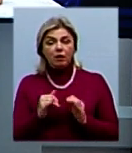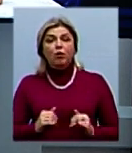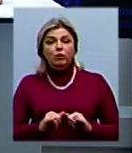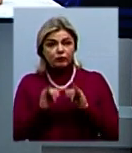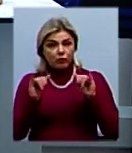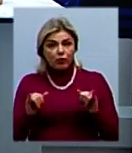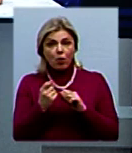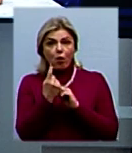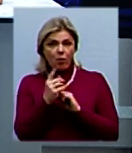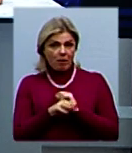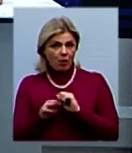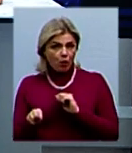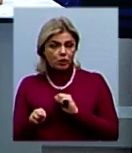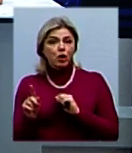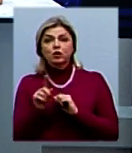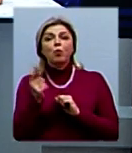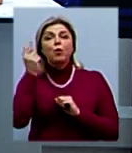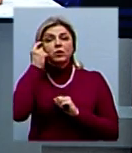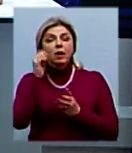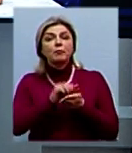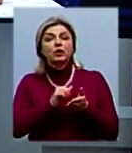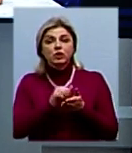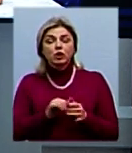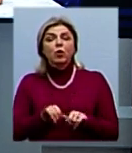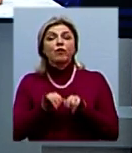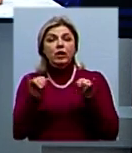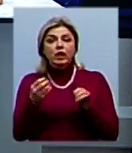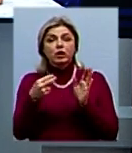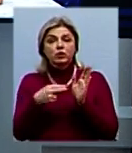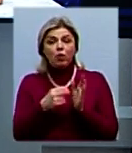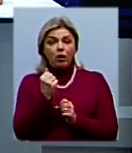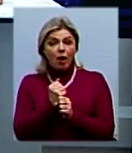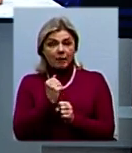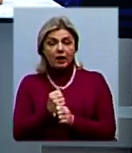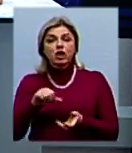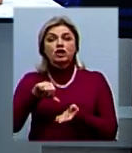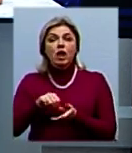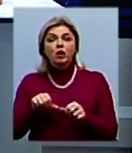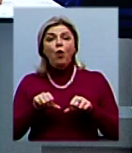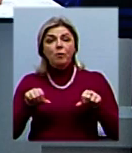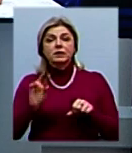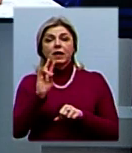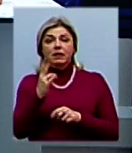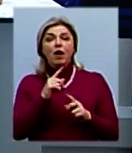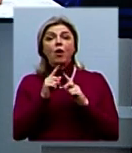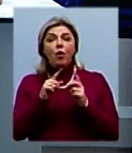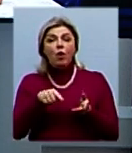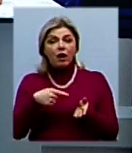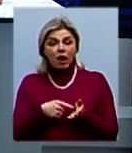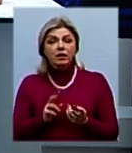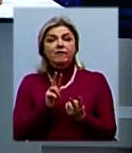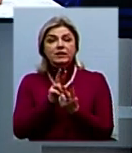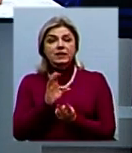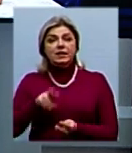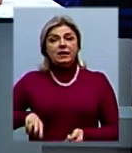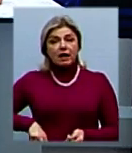до 11 мільйонів. Аби дізнатися причини збільшення вартості робіт, члени комісії Миколаївської міської ради зустрілися з